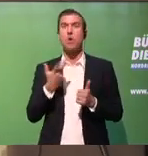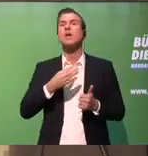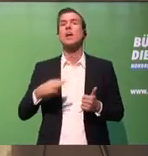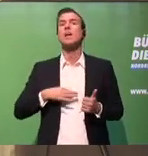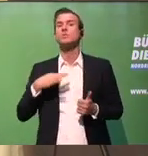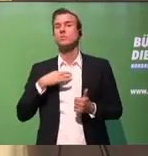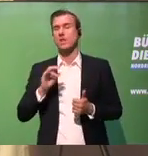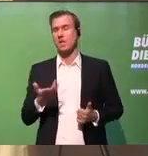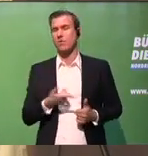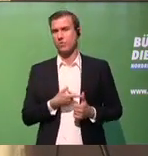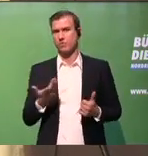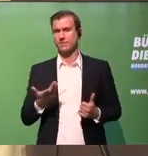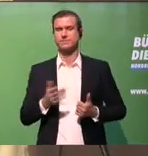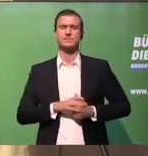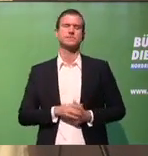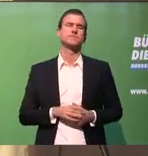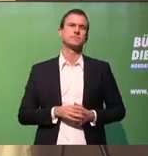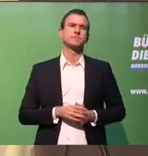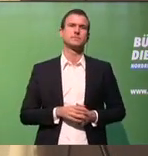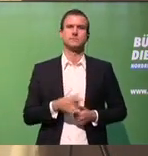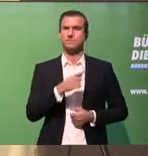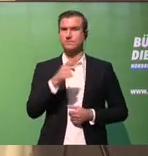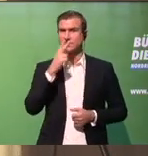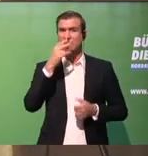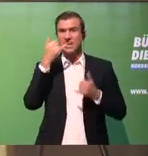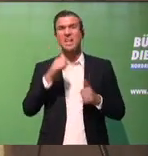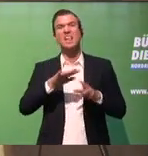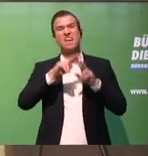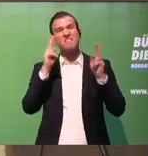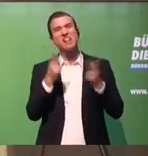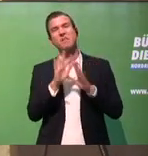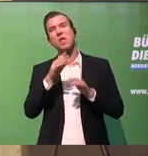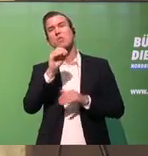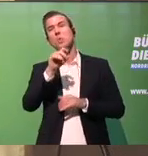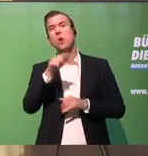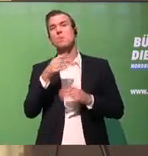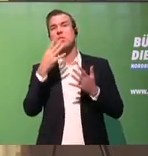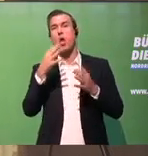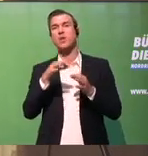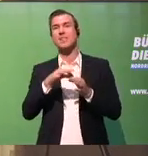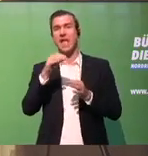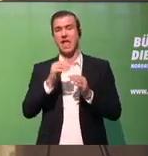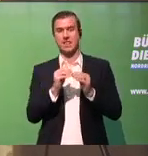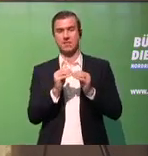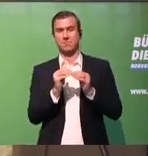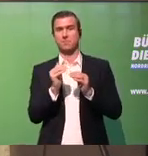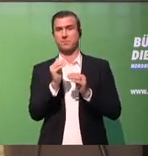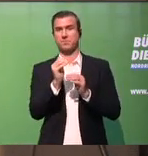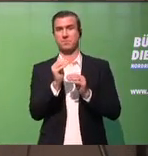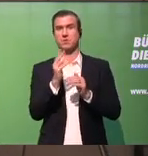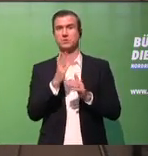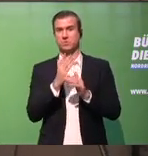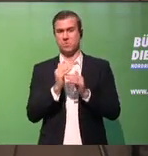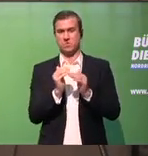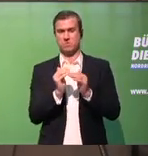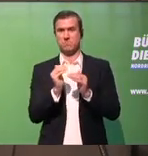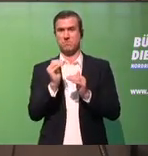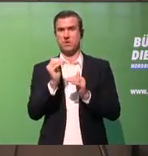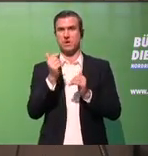Gesundheit. Wenn wir sehen, das haben wir jetzt schon bei weltweit ungefähr 0,9 Grad Temperaturerhöhung, dass wir